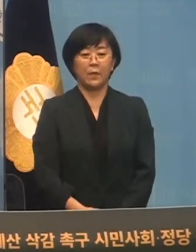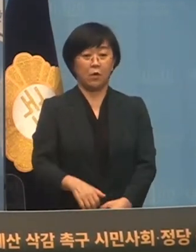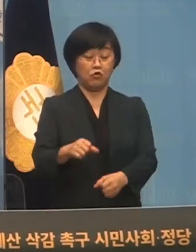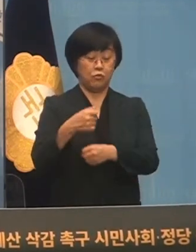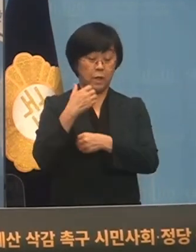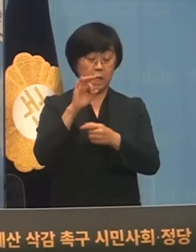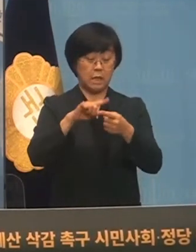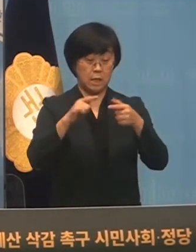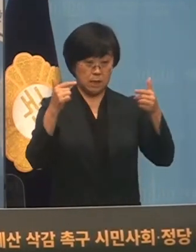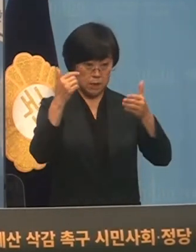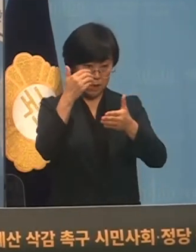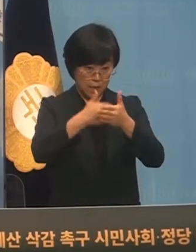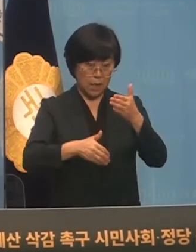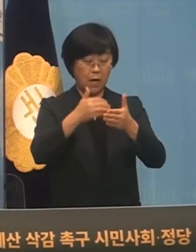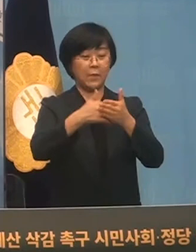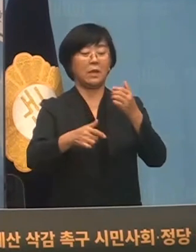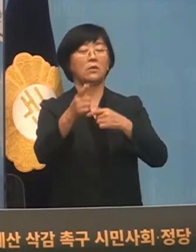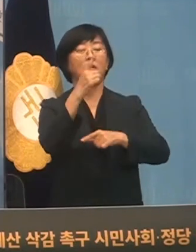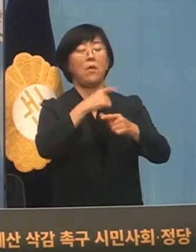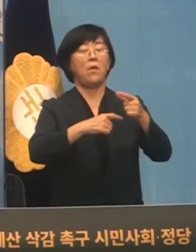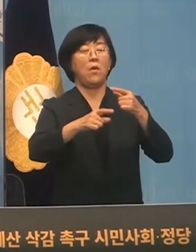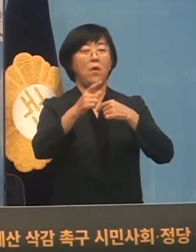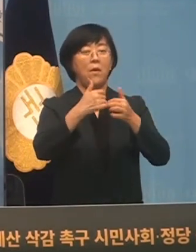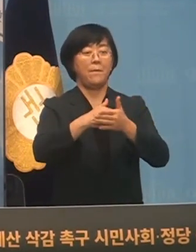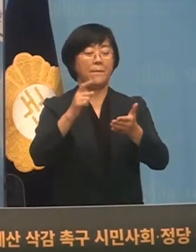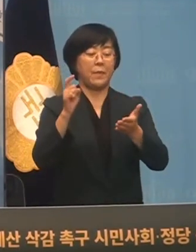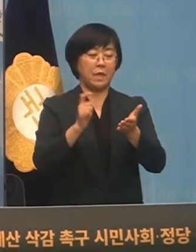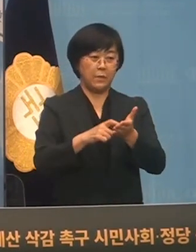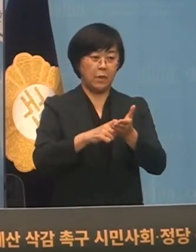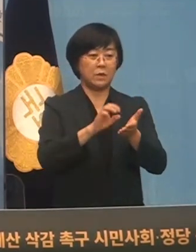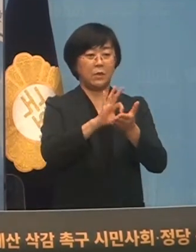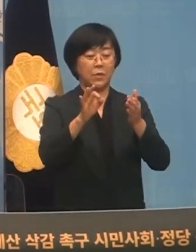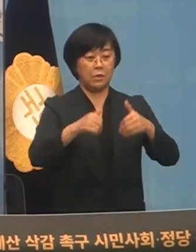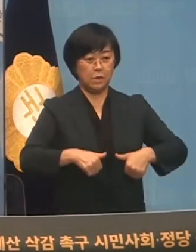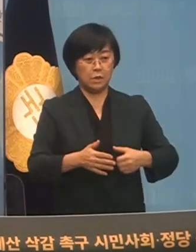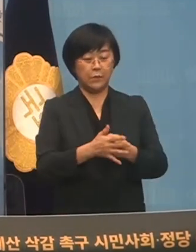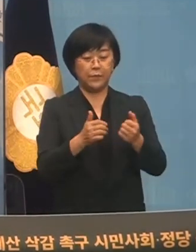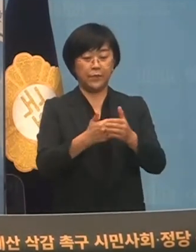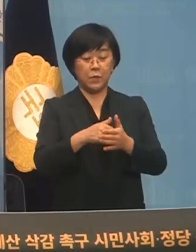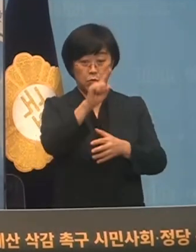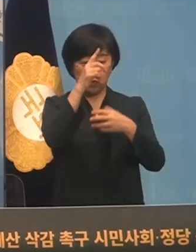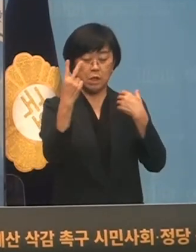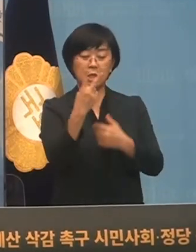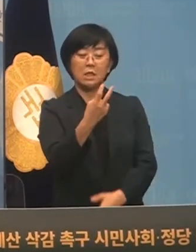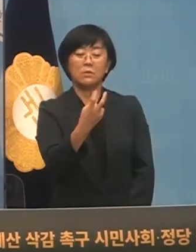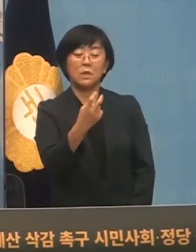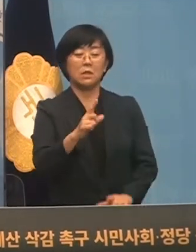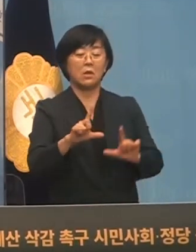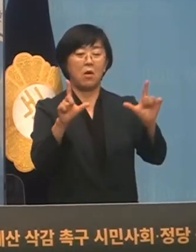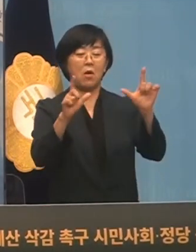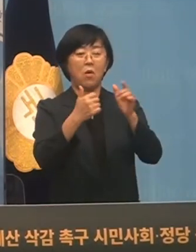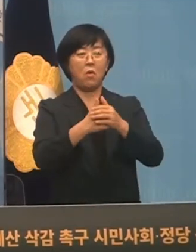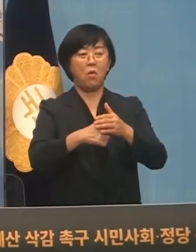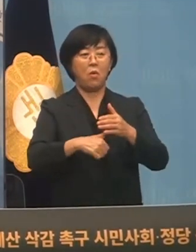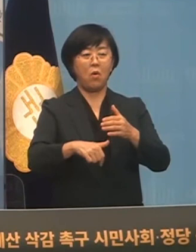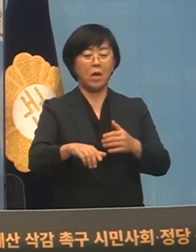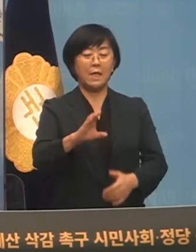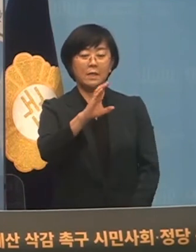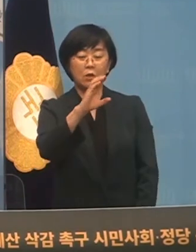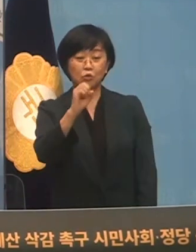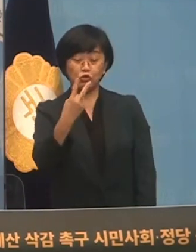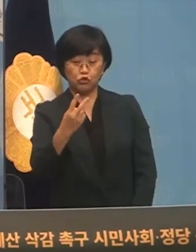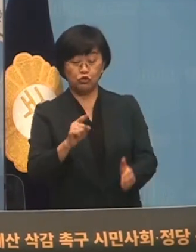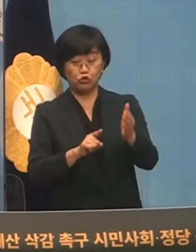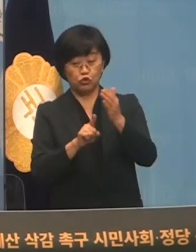국방 예산을 삭감해 더욱 시급한 곳에 사용해야 합니다. 앞서 말씀했던 듯이 정부는 2022년